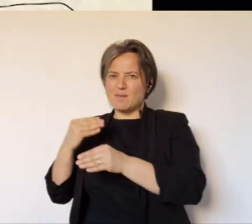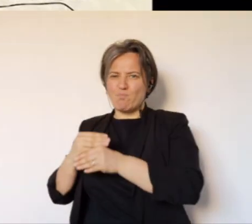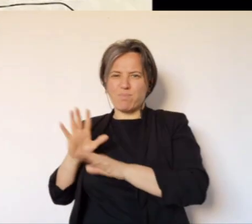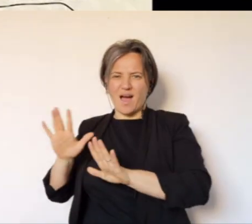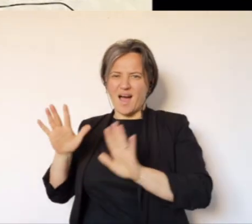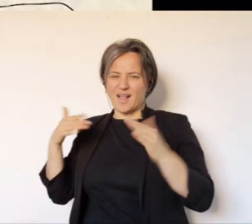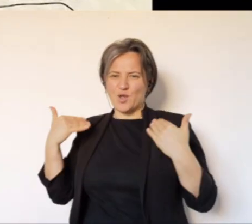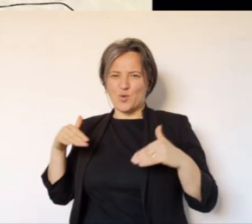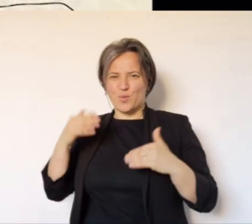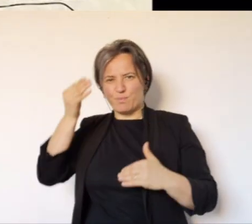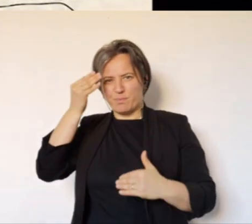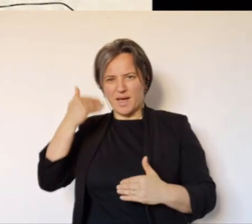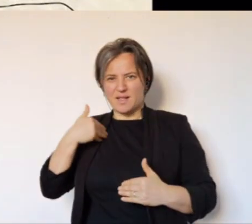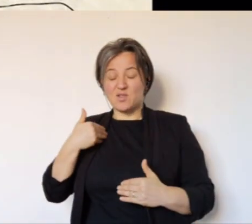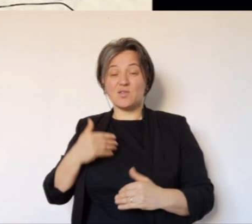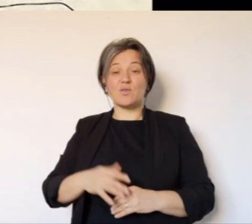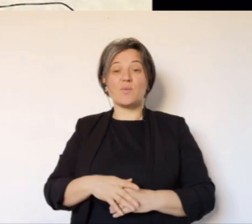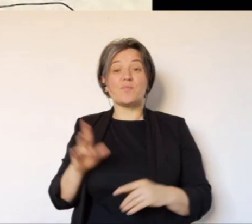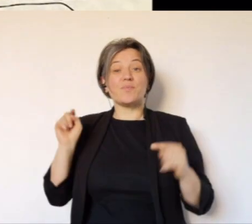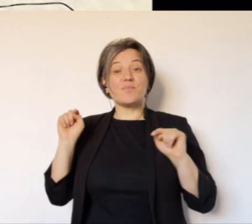secondo me è molto simpatico.